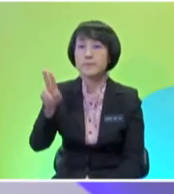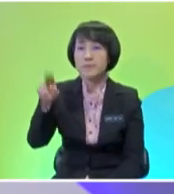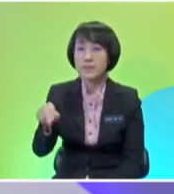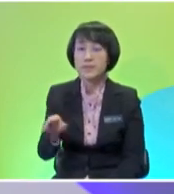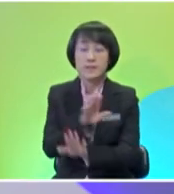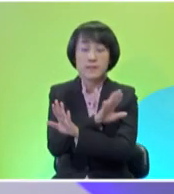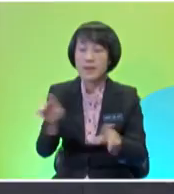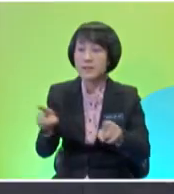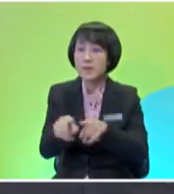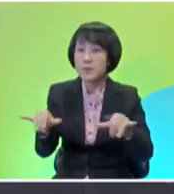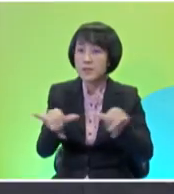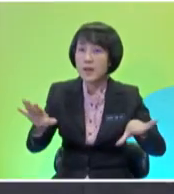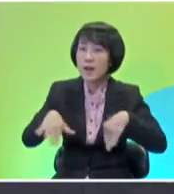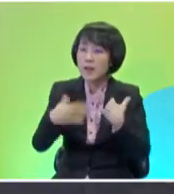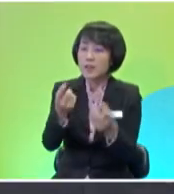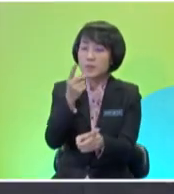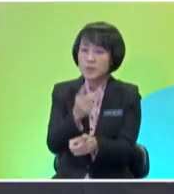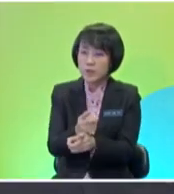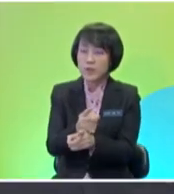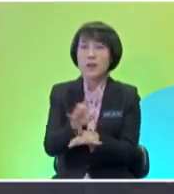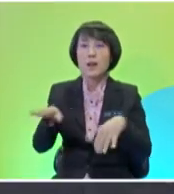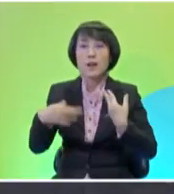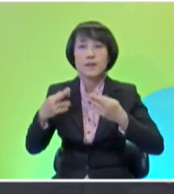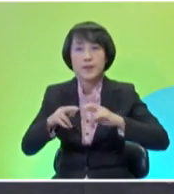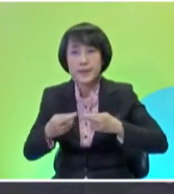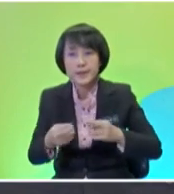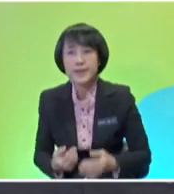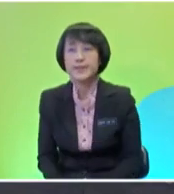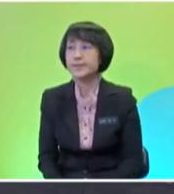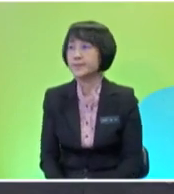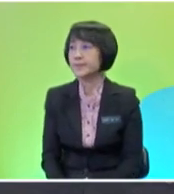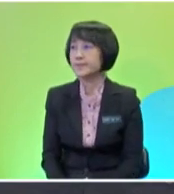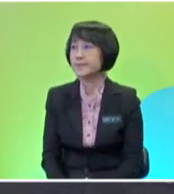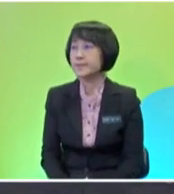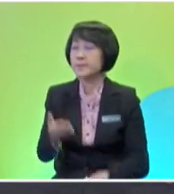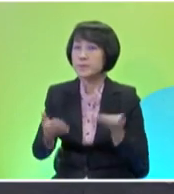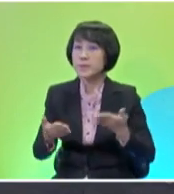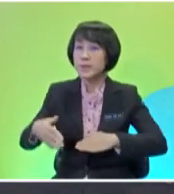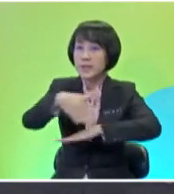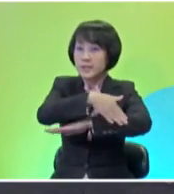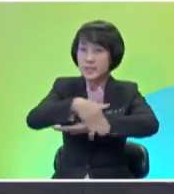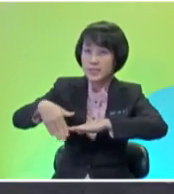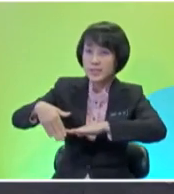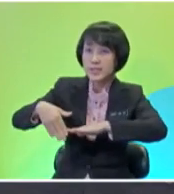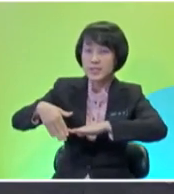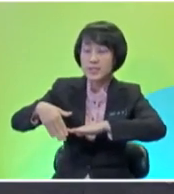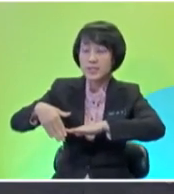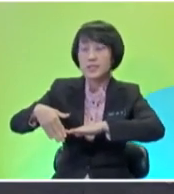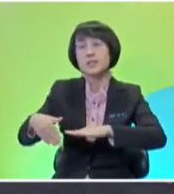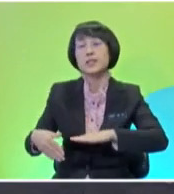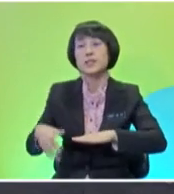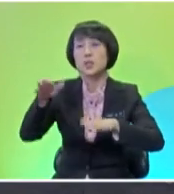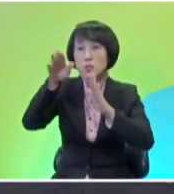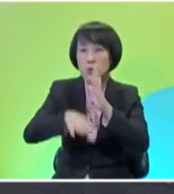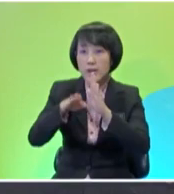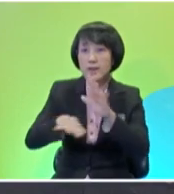Tak sama saiz. Macam mana kita nak betulkan? Ya, okey, macam mana kita nak betulkan? Okey, mungkin ada sisi penyambungan tu kita kena kurangkan saiz tersebut.